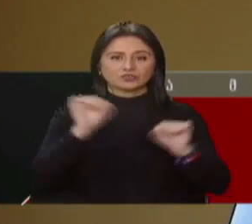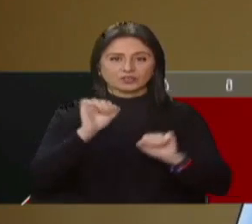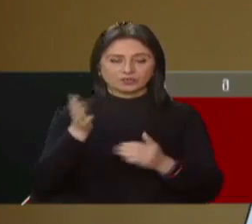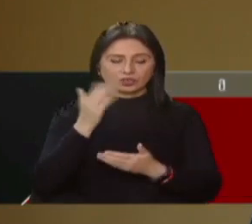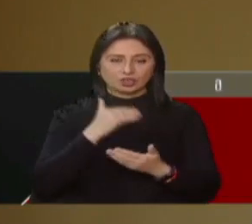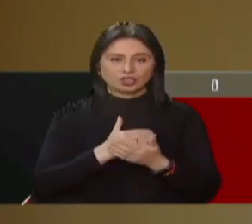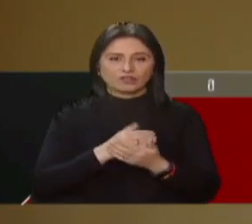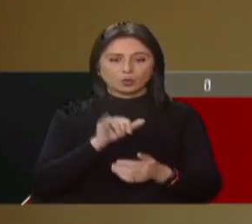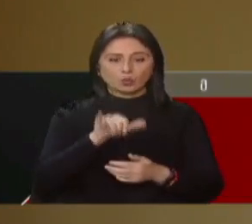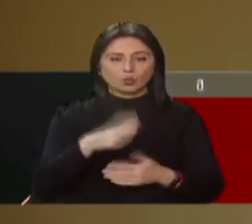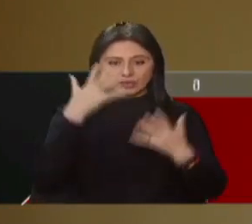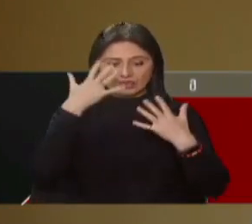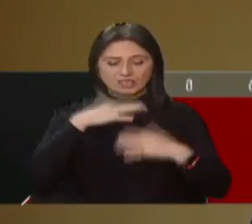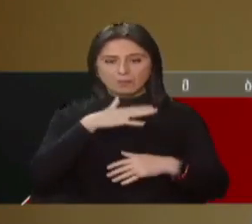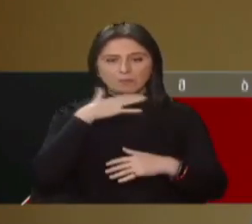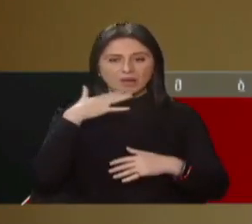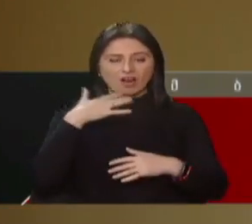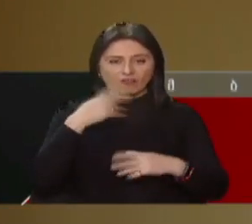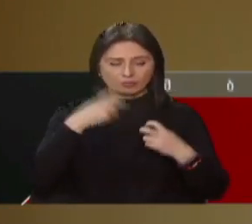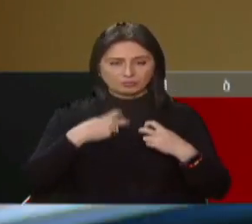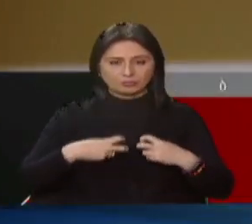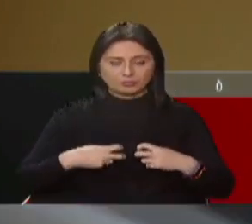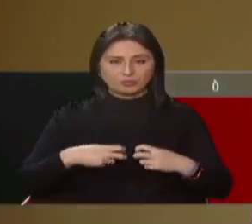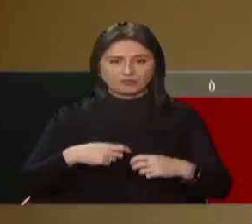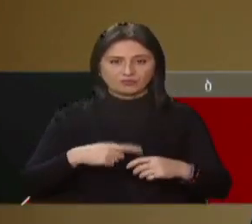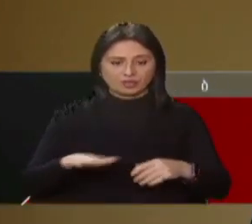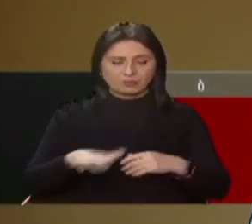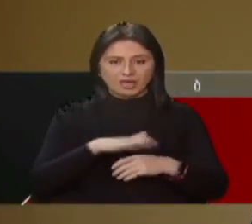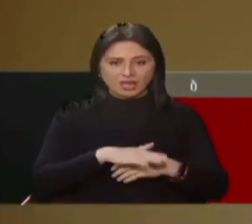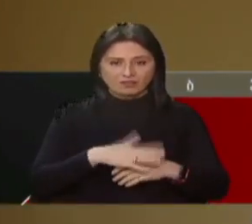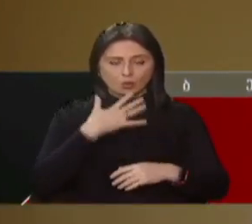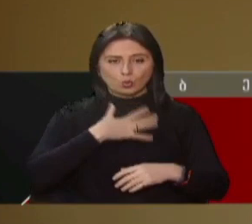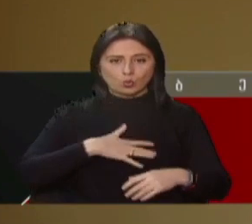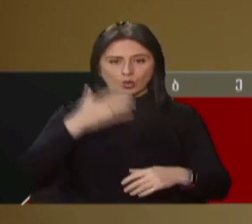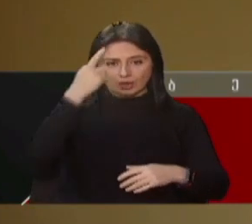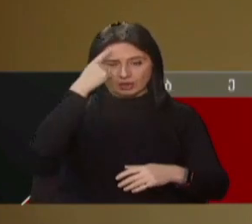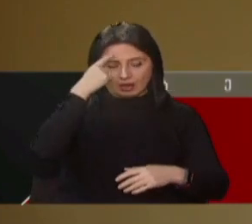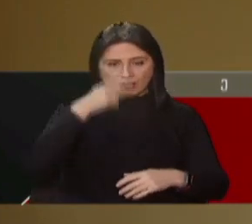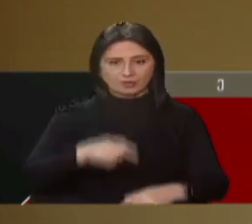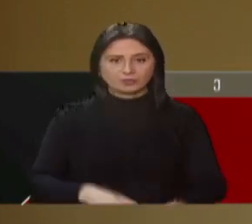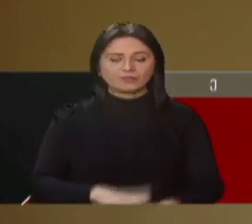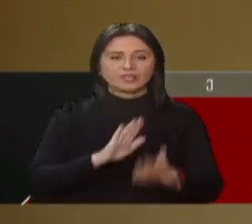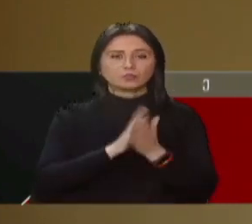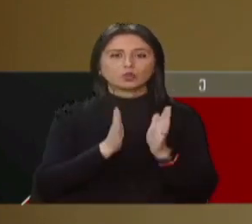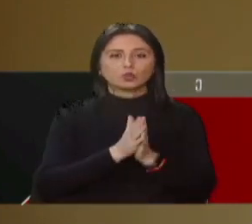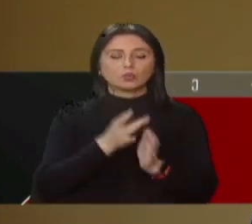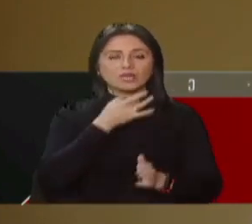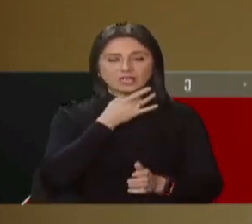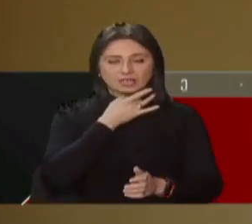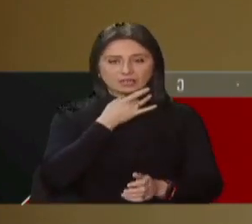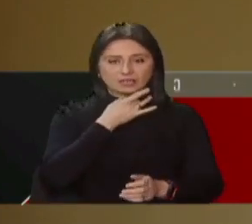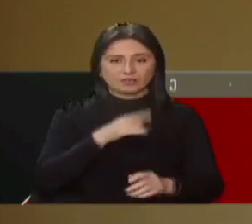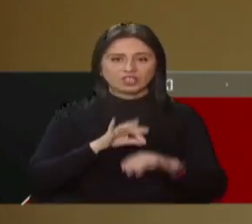შედეგად. აღინიშნებოდა სხეულის მრავლობითი დაზიანებები ქვედა კიდურებზე, გულმკერდზე, თავზე. მდგომარეობა არის